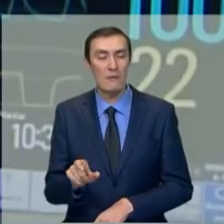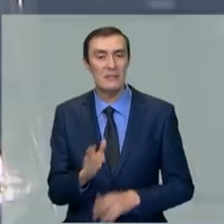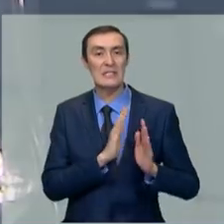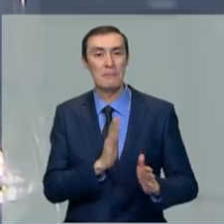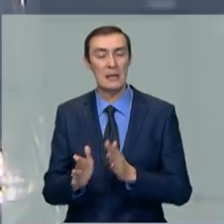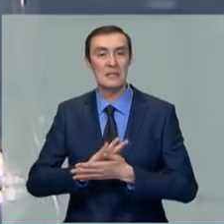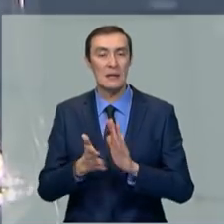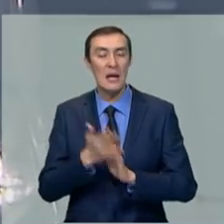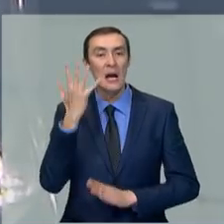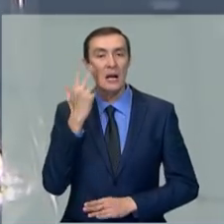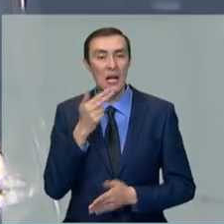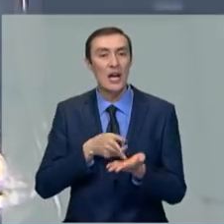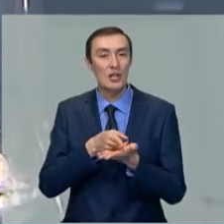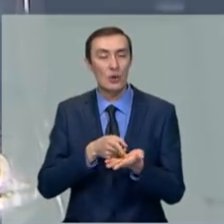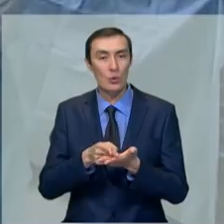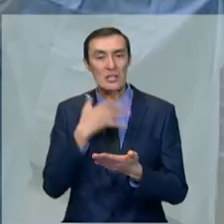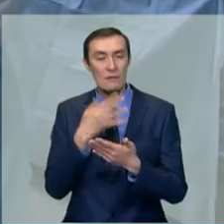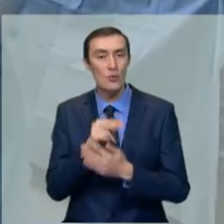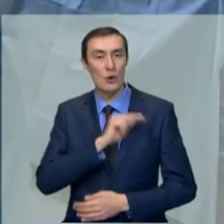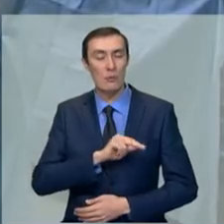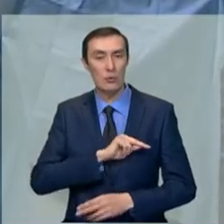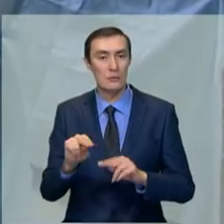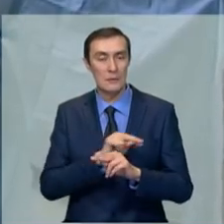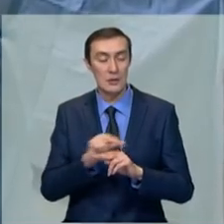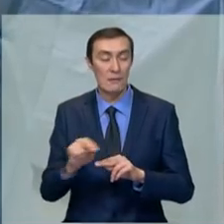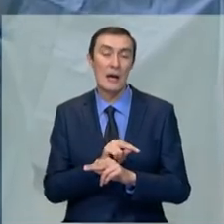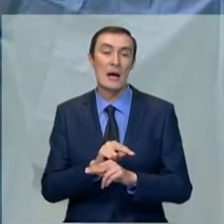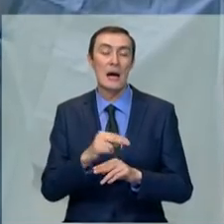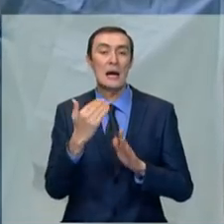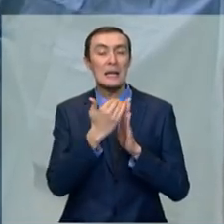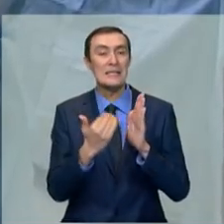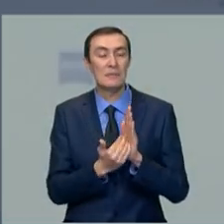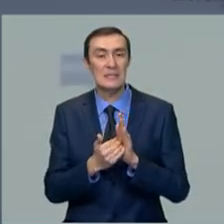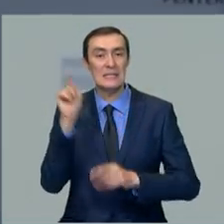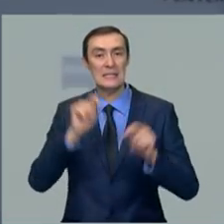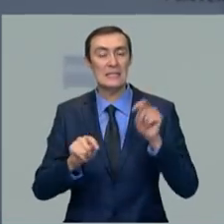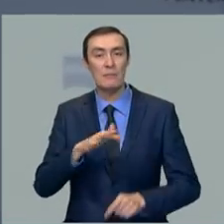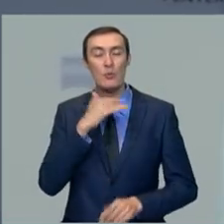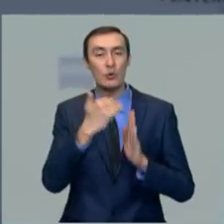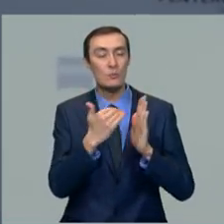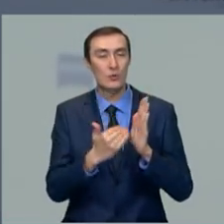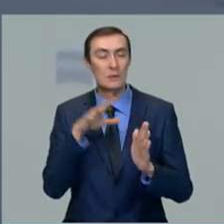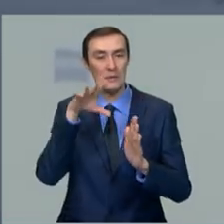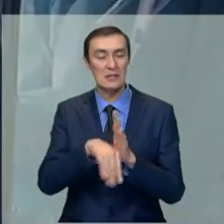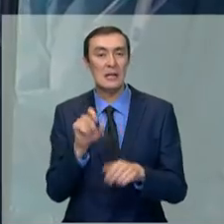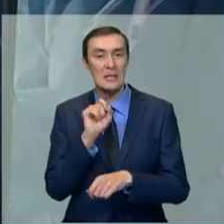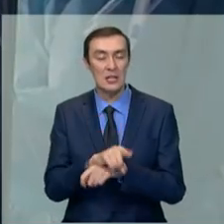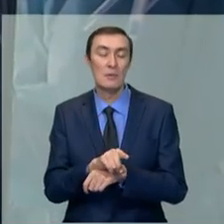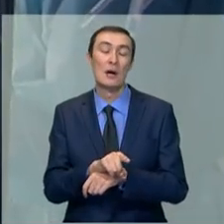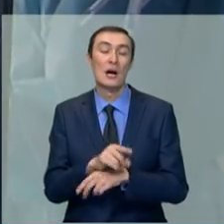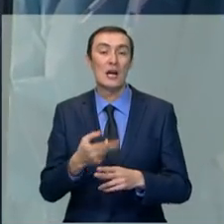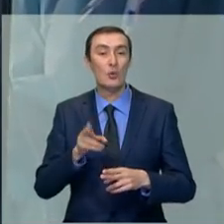в то время как хирурги делают свою работу. Концепция съезда по многим пунктам отвечает тем задачам и